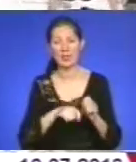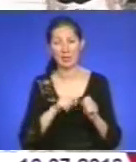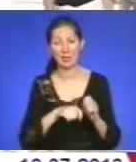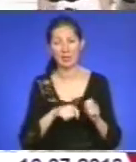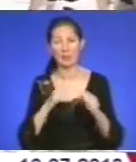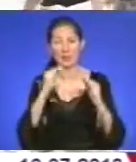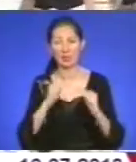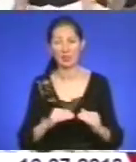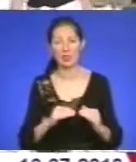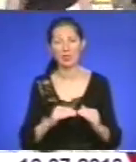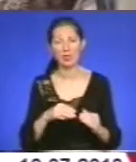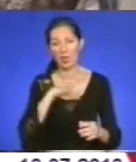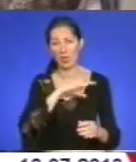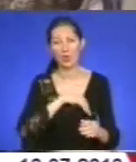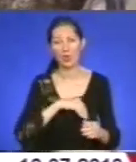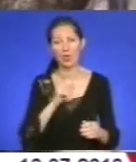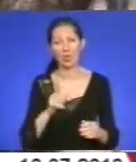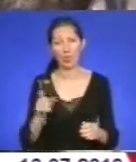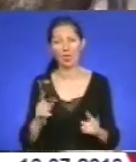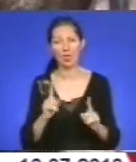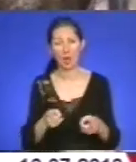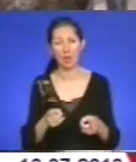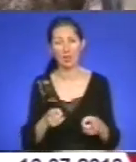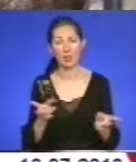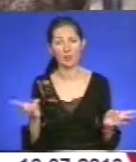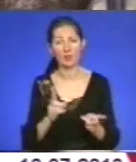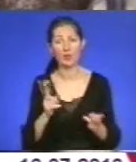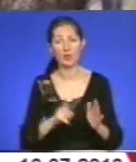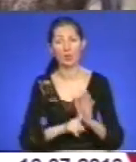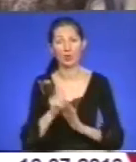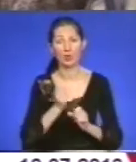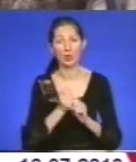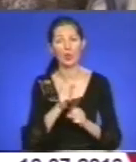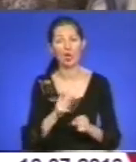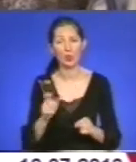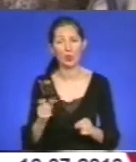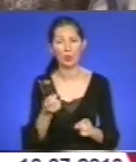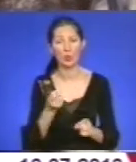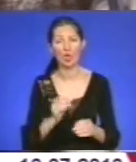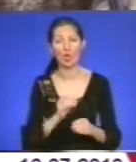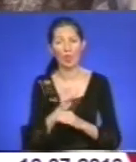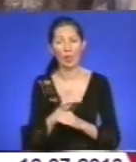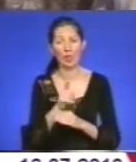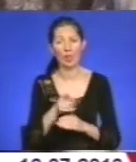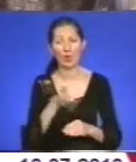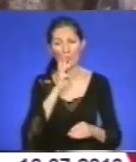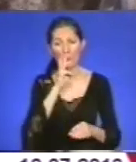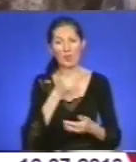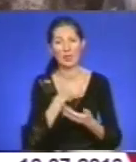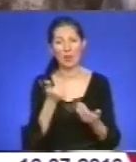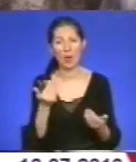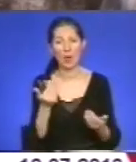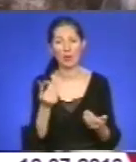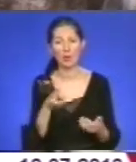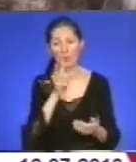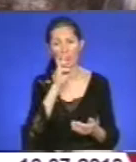знижуються реальні доходи краян. Треба раніше зробити щось людям, трошки щось додати, а то зарплат нема,